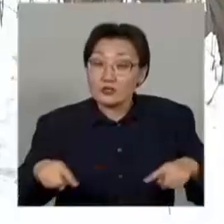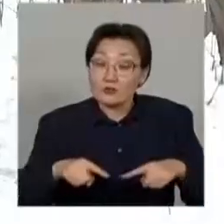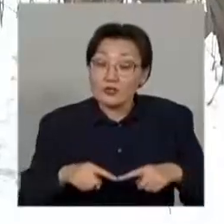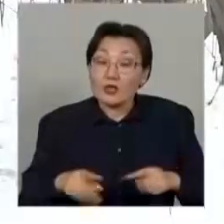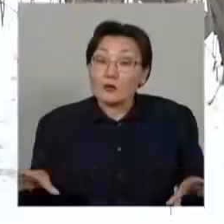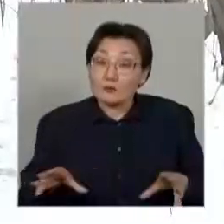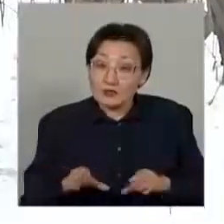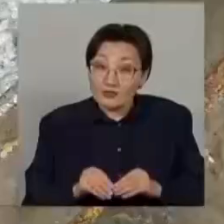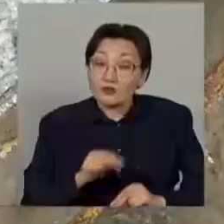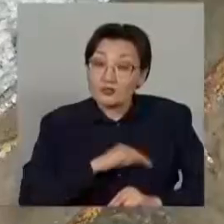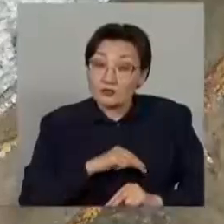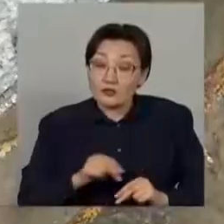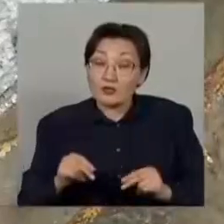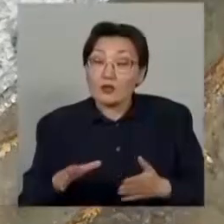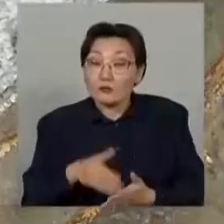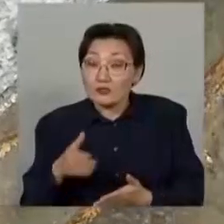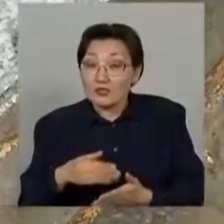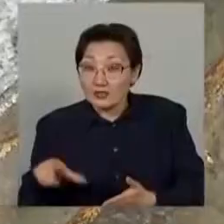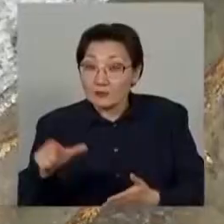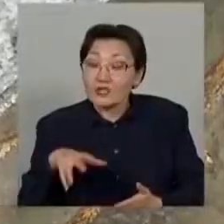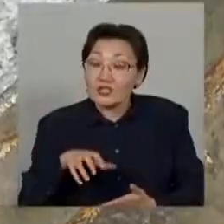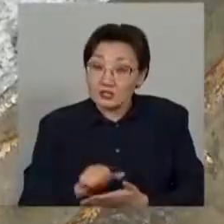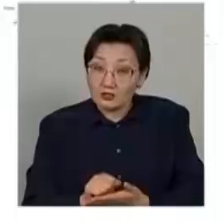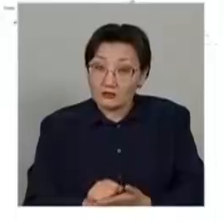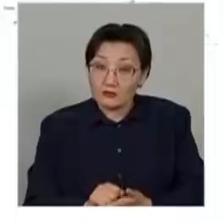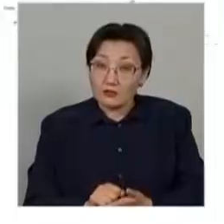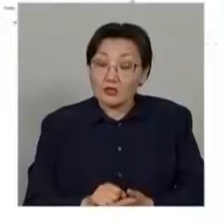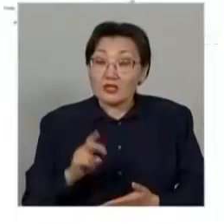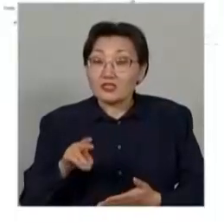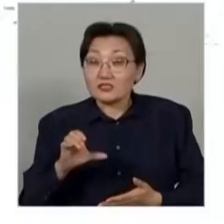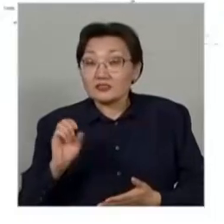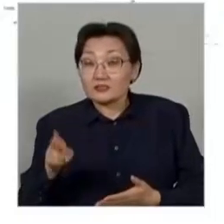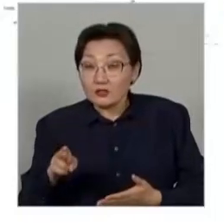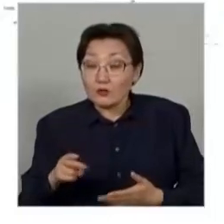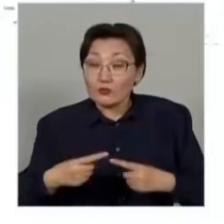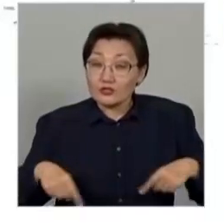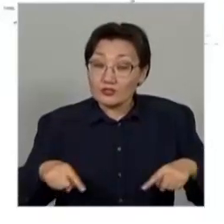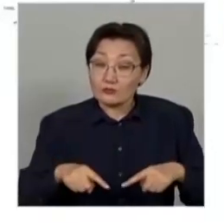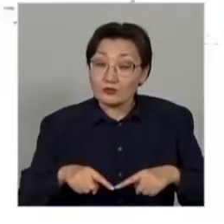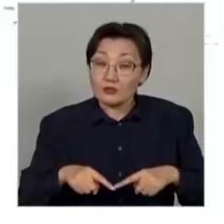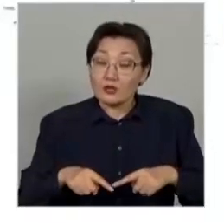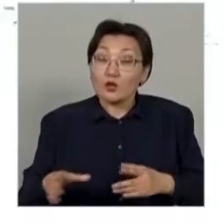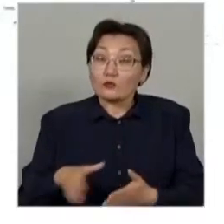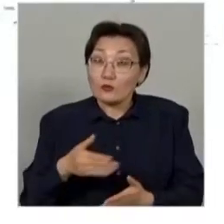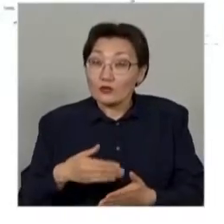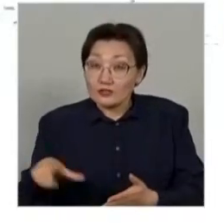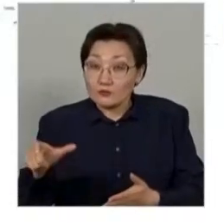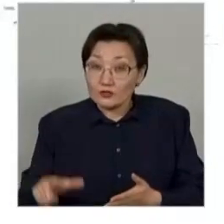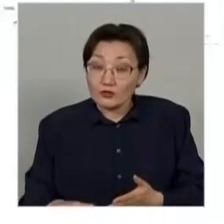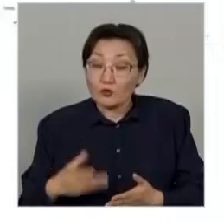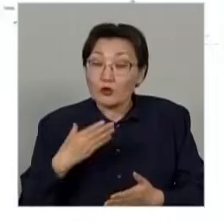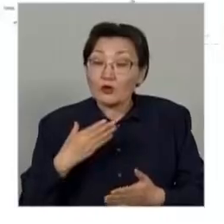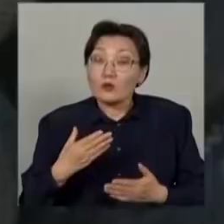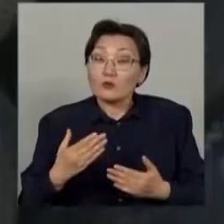иелері бірлестігі атқарып, аула сыпырушыларды жалдайтын. Бұрын ксқда болғанда ксқда енді ксқ-ның дворнигі просто өзінің дворын тазалайтын, ал бұлар